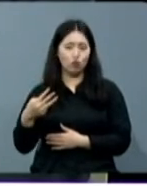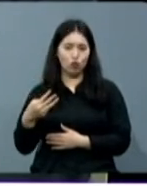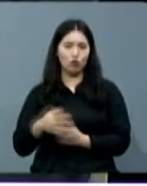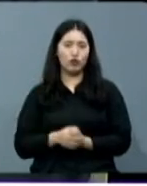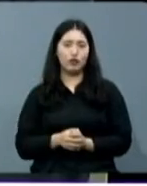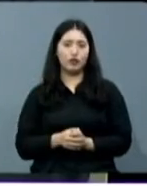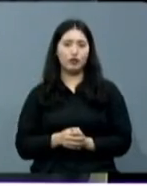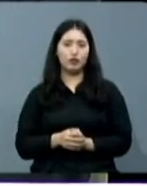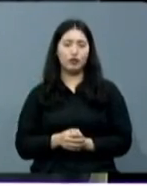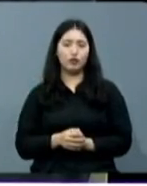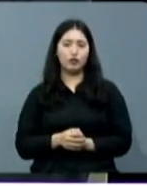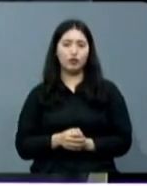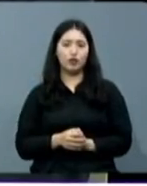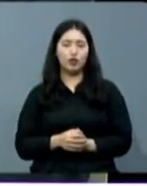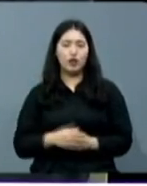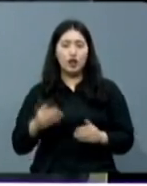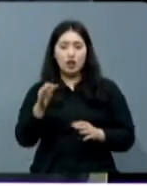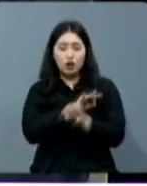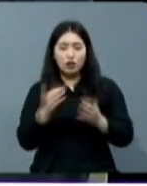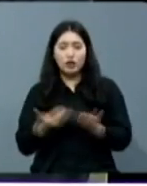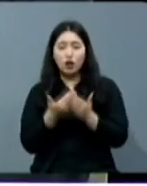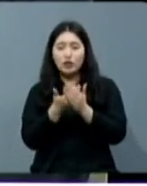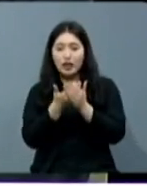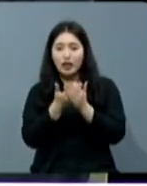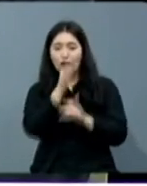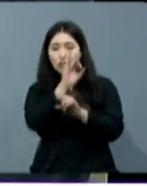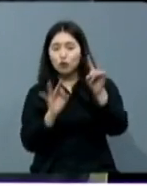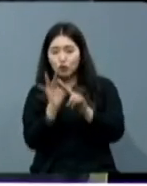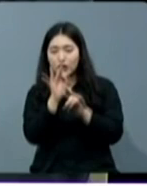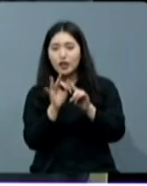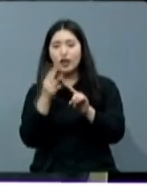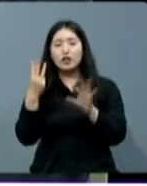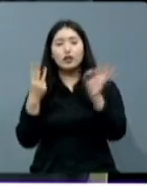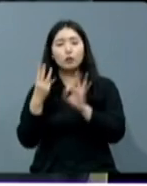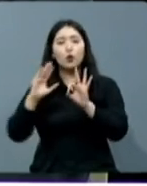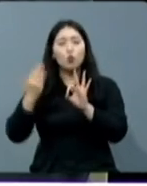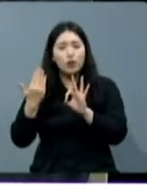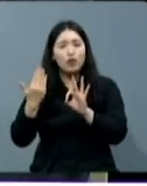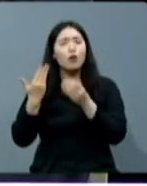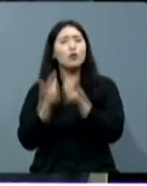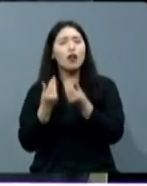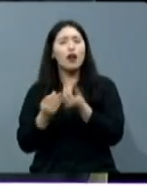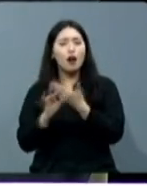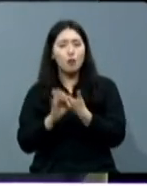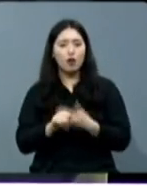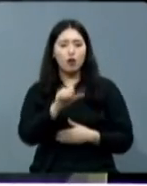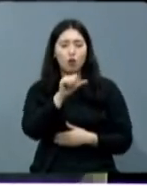예. 잠재 성장률 3%가 됐다고 치고요. 예. 5만 불이 되려면 몇 년이